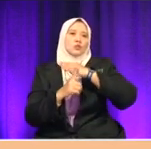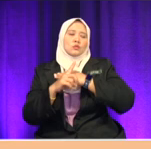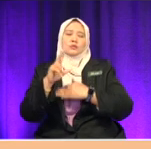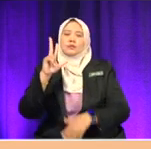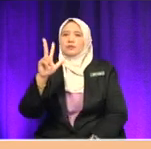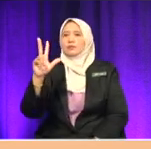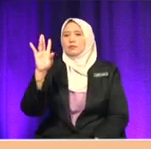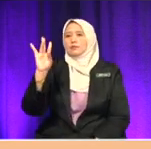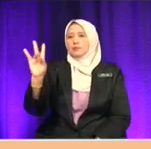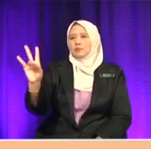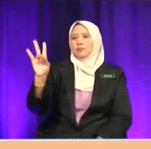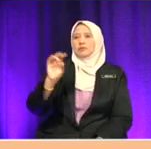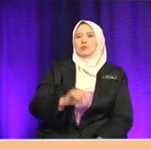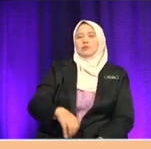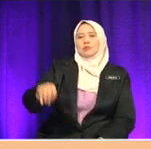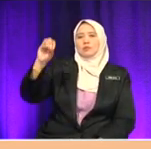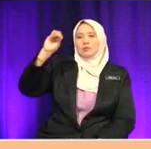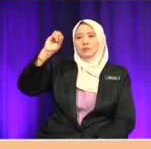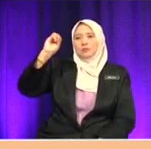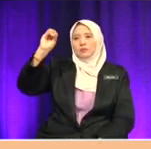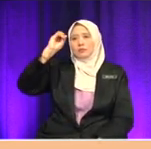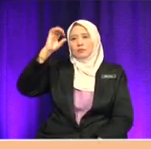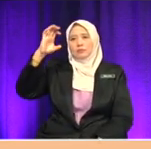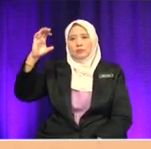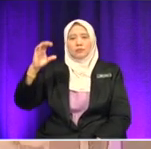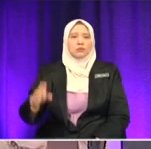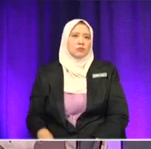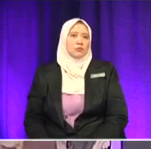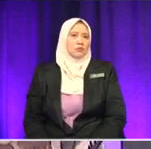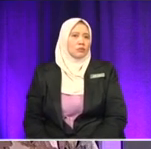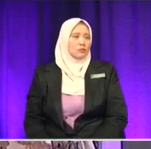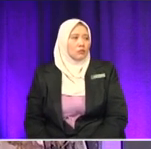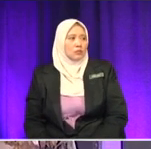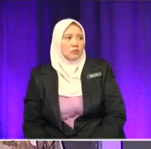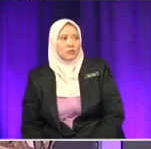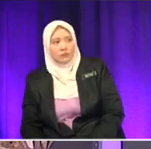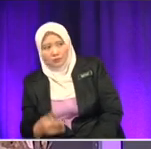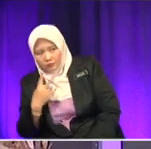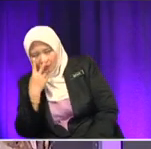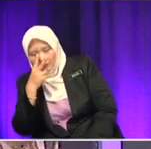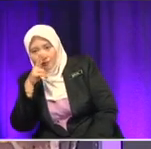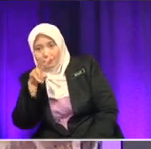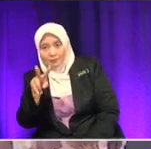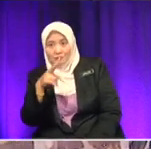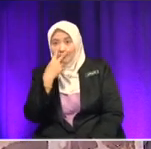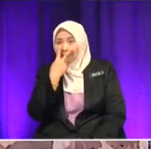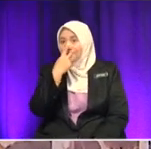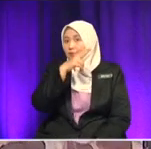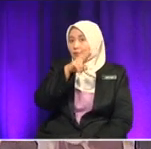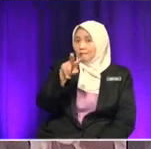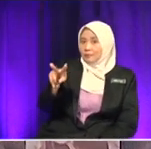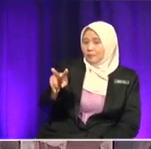37 darjah Celsius. Jadi ini adalah soalan pemerhatian. Nampak tak ada mata kat situ? Betul. Dia melihat